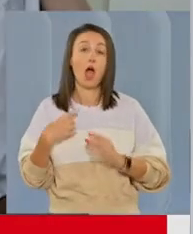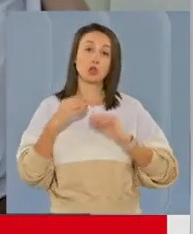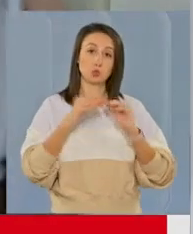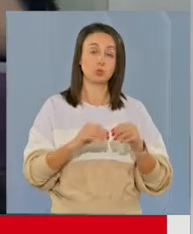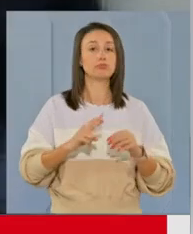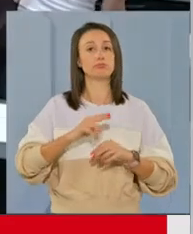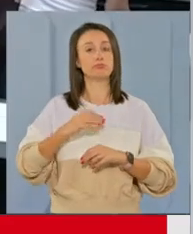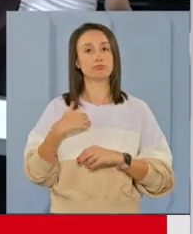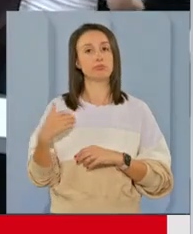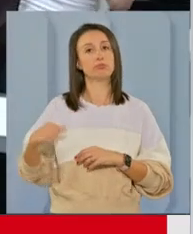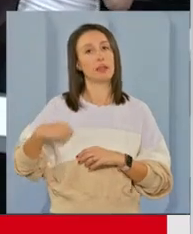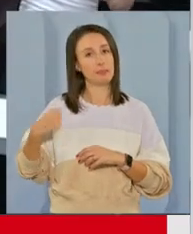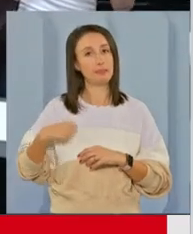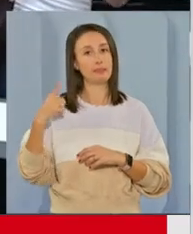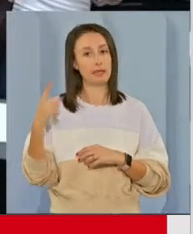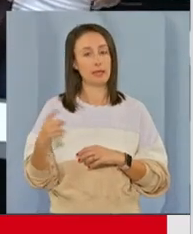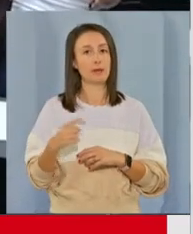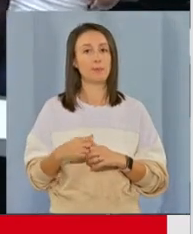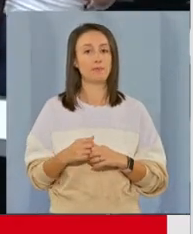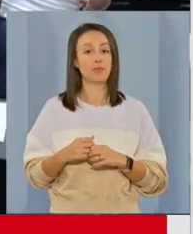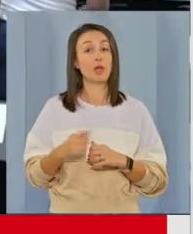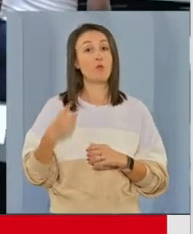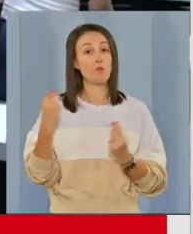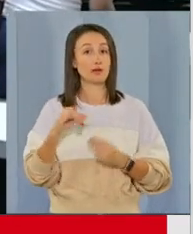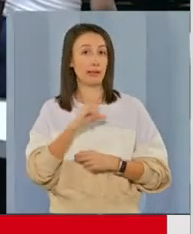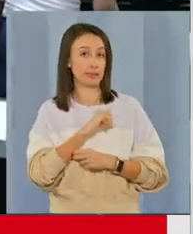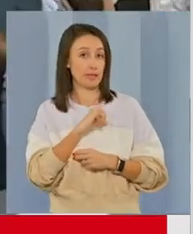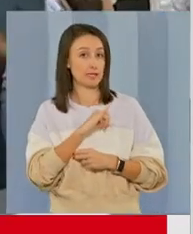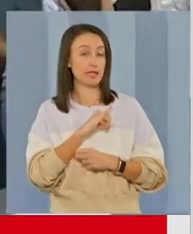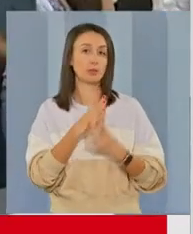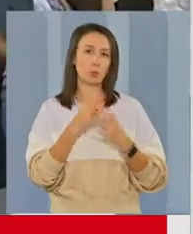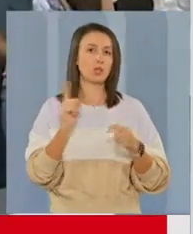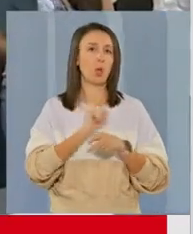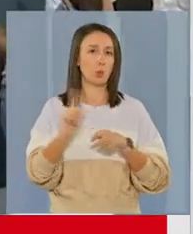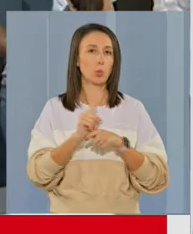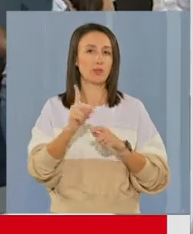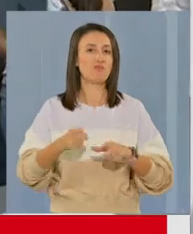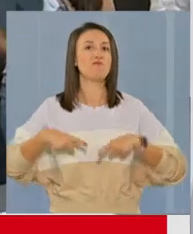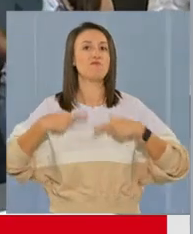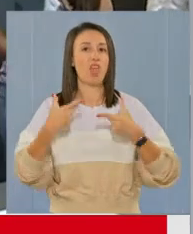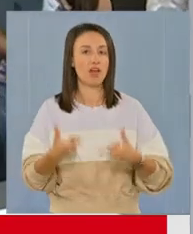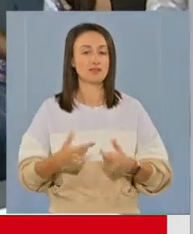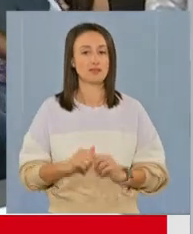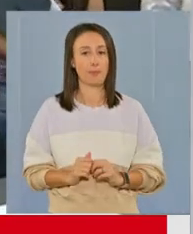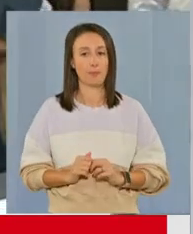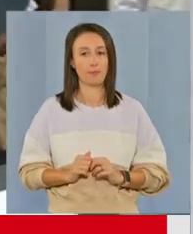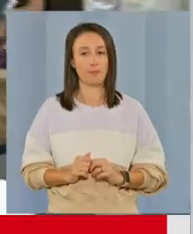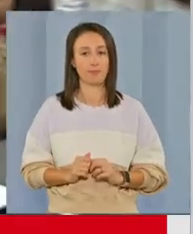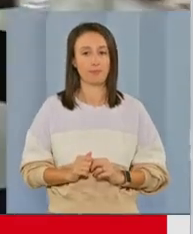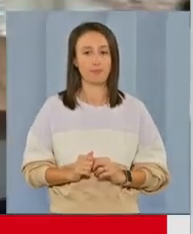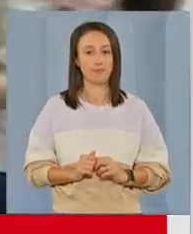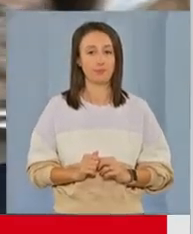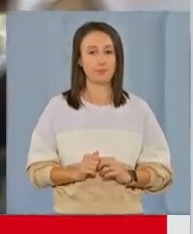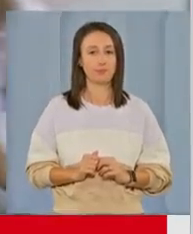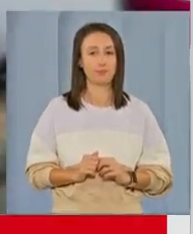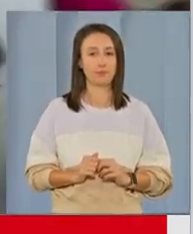profesionale, este extrem de interesată de multe aspecte ale vieții. Și tocmai pentru că au trecut